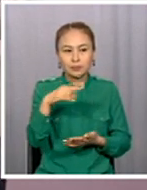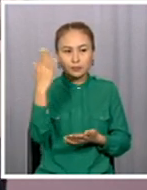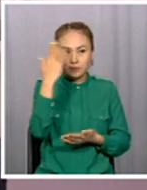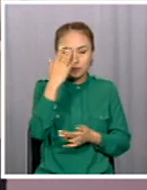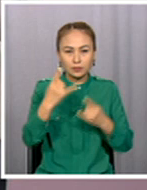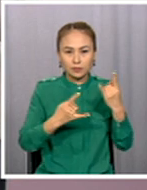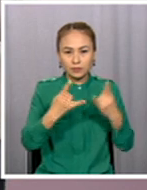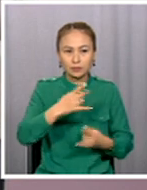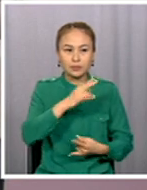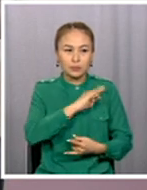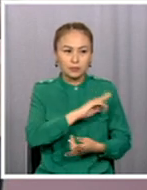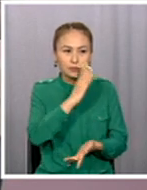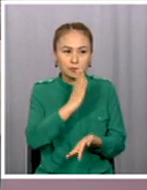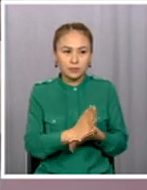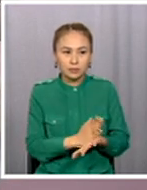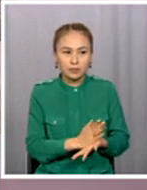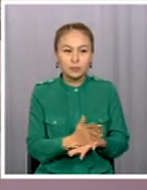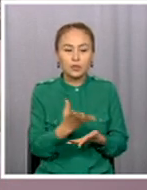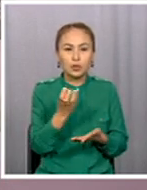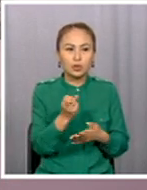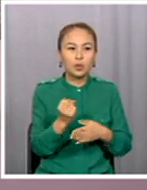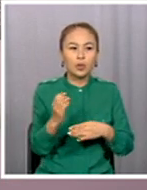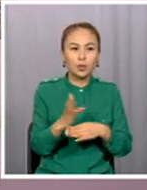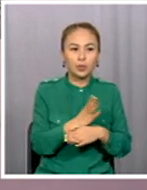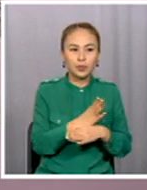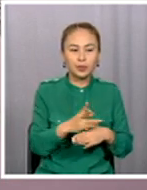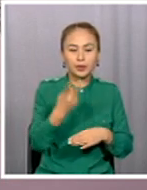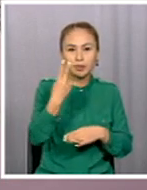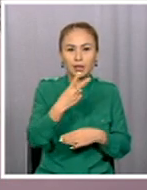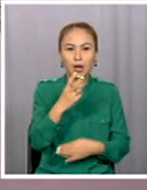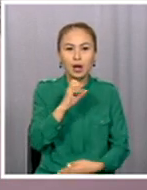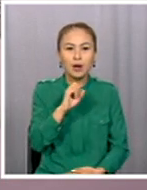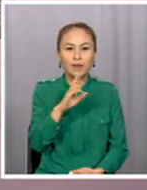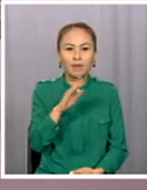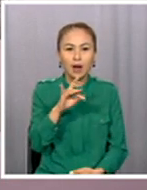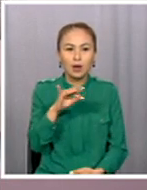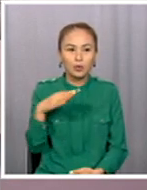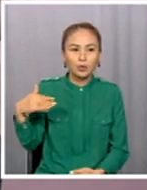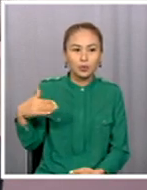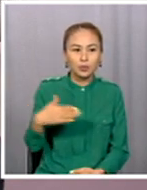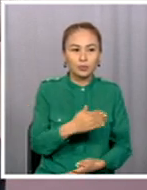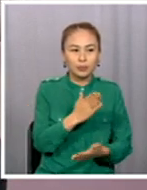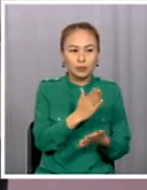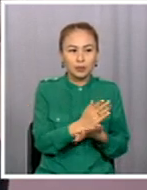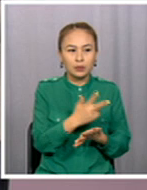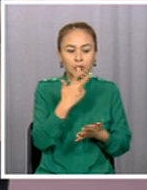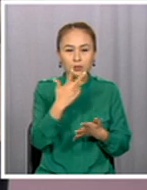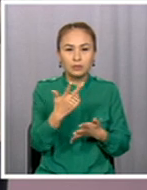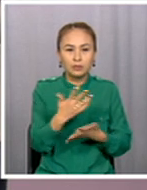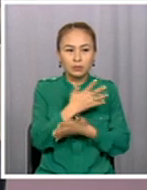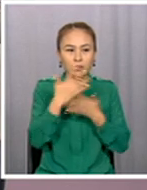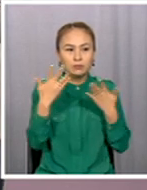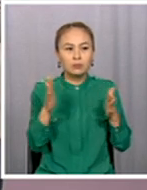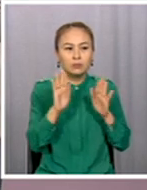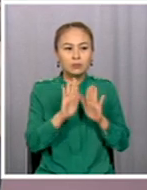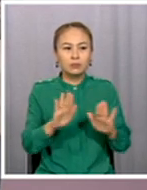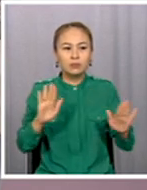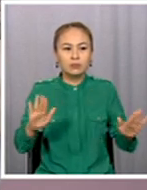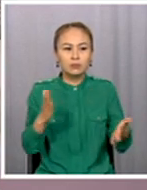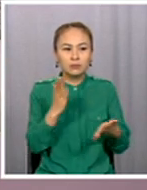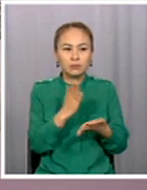көрсетеді. Бұдан бөлек 20 аквариумы бар. 3 үлкен көрме аймағынан